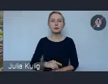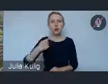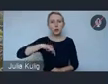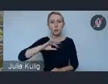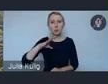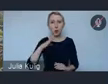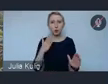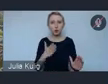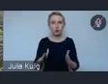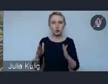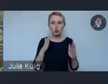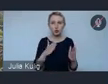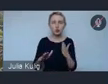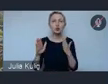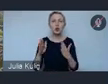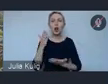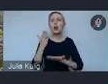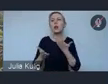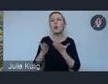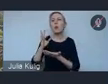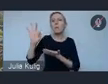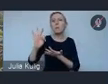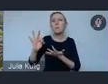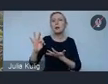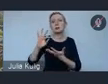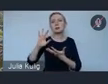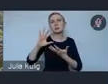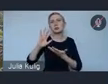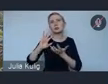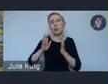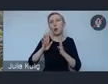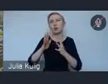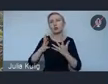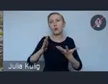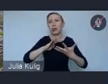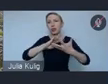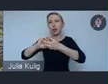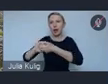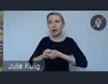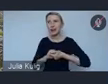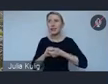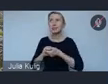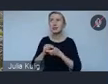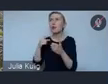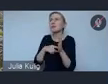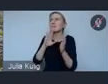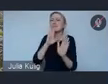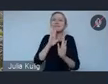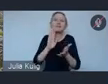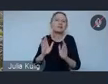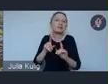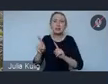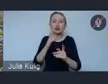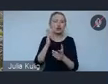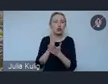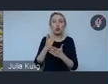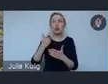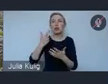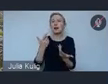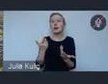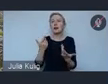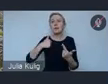jakiś Lubelski model integracji mówię jakiś no bo no bo to jakiś oznacza tylko i wyłącznie tyle na ile mamy